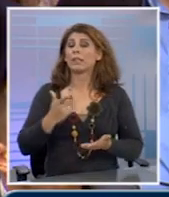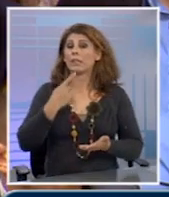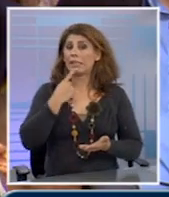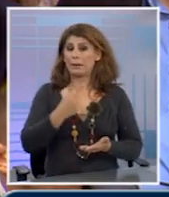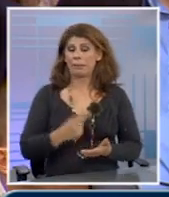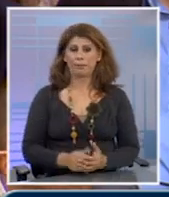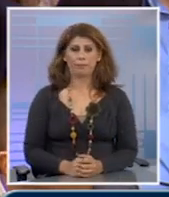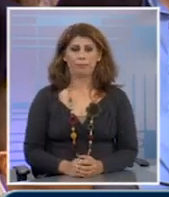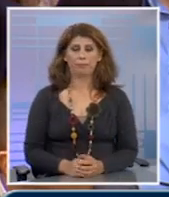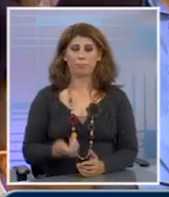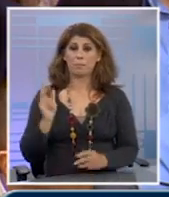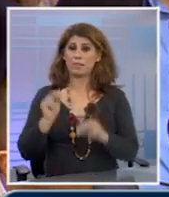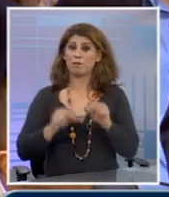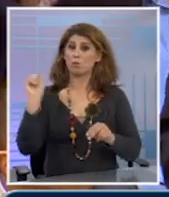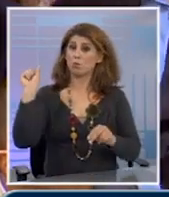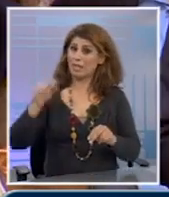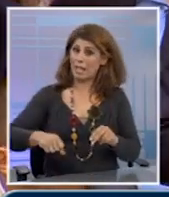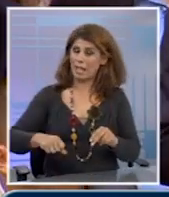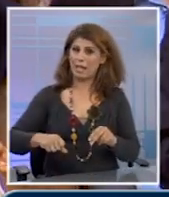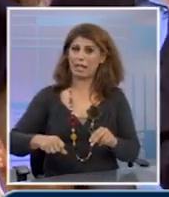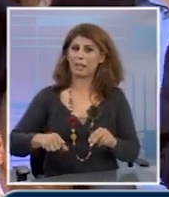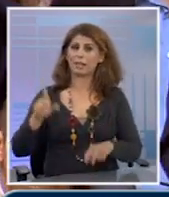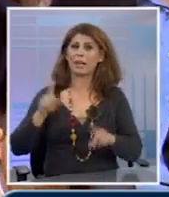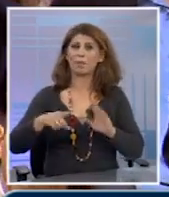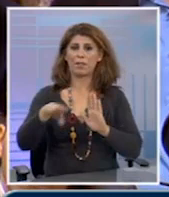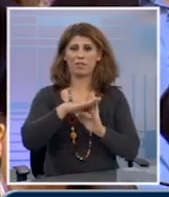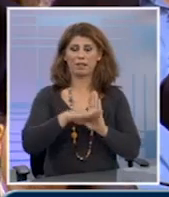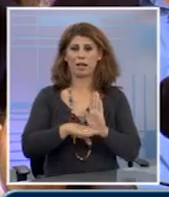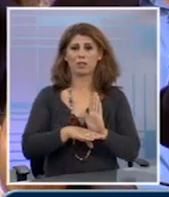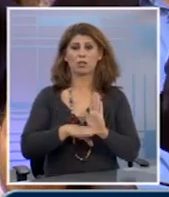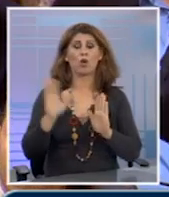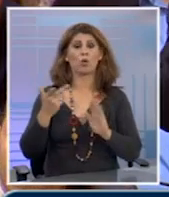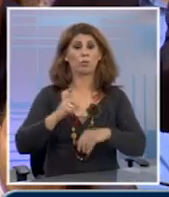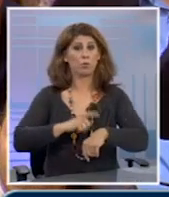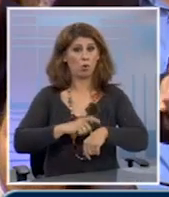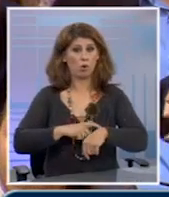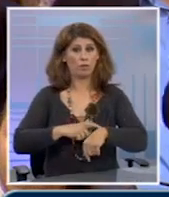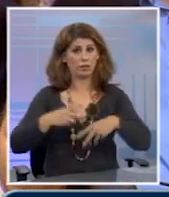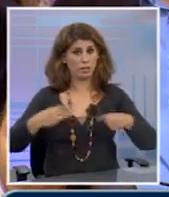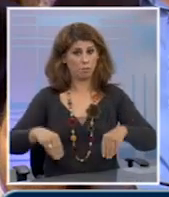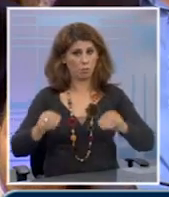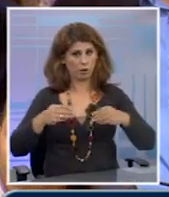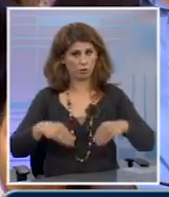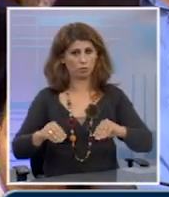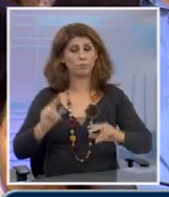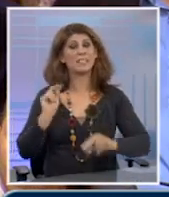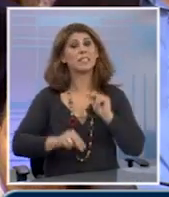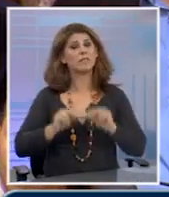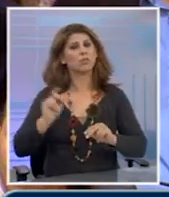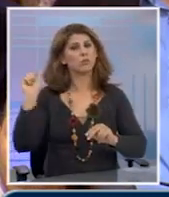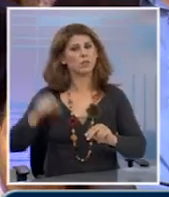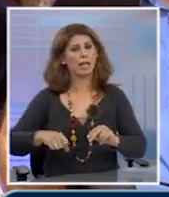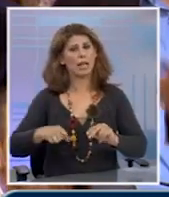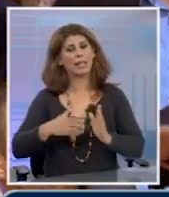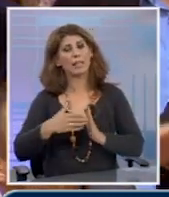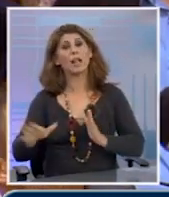ότι ψηφίζουν ναι για κάποιες διατάξεις για ότι πρόλαβαν να το ξεπουλήσουν ψηφίζουν για τα